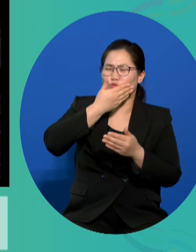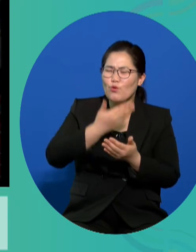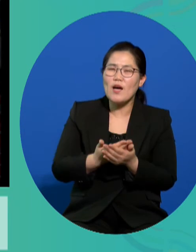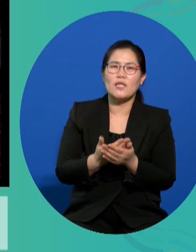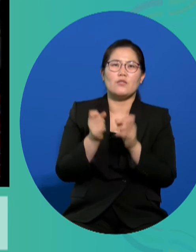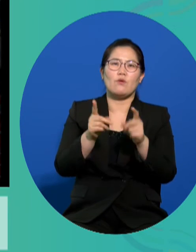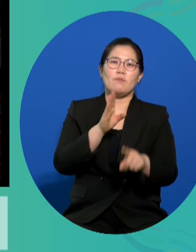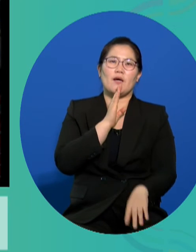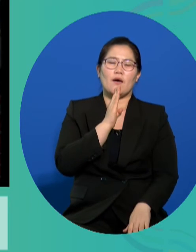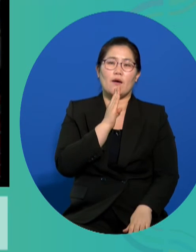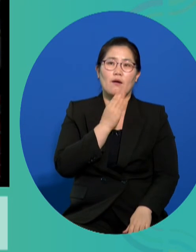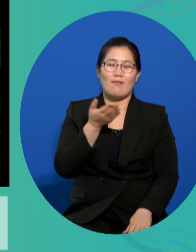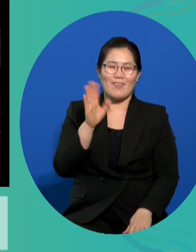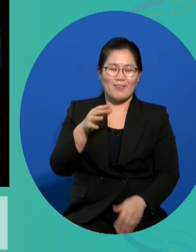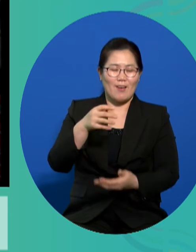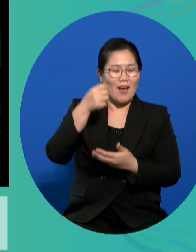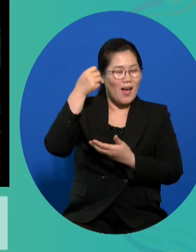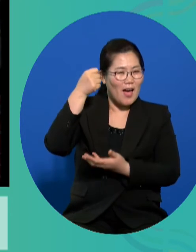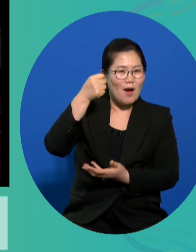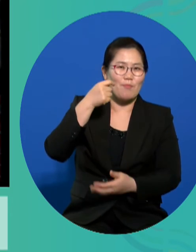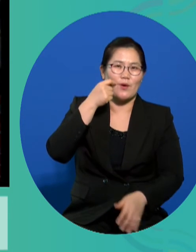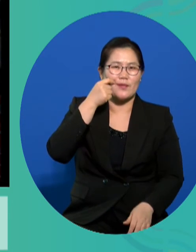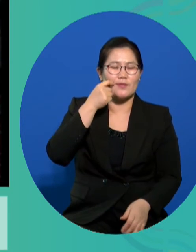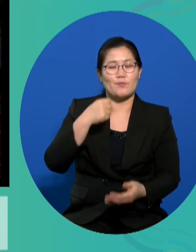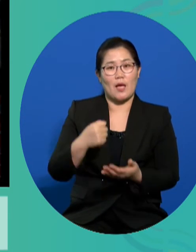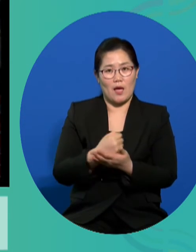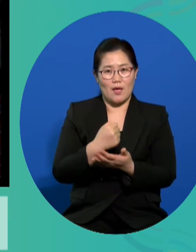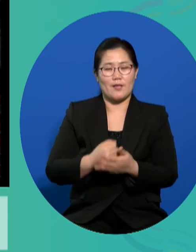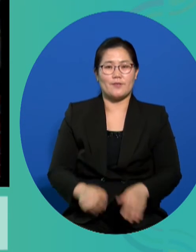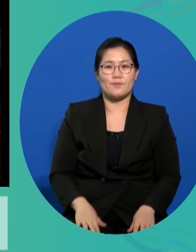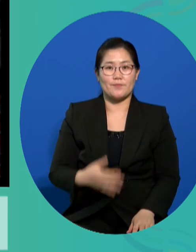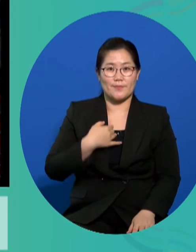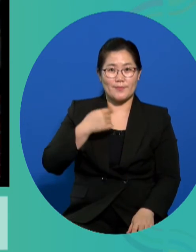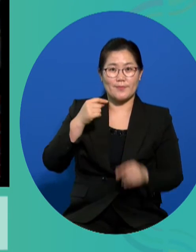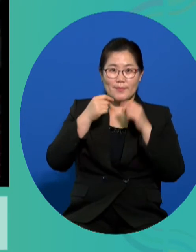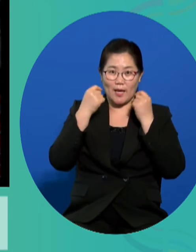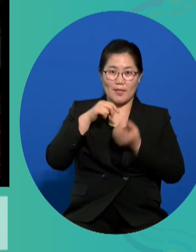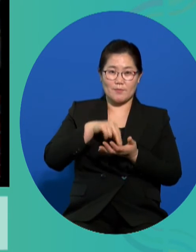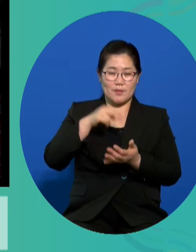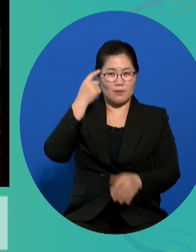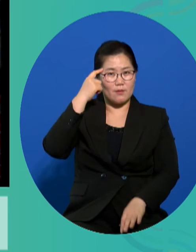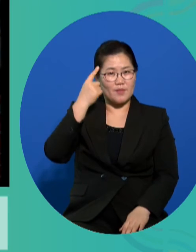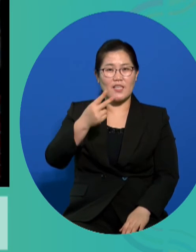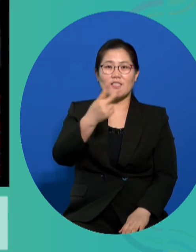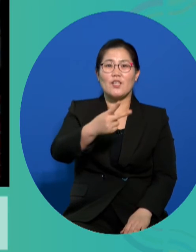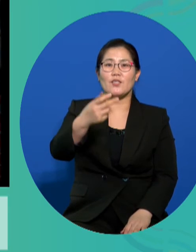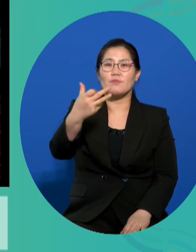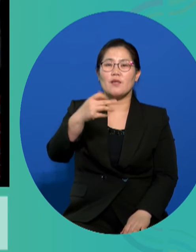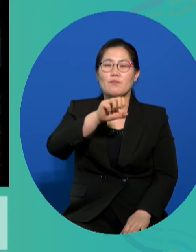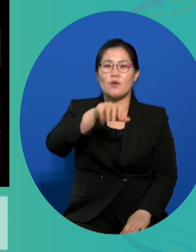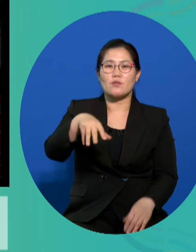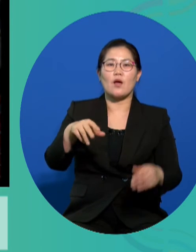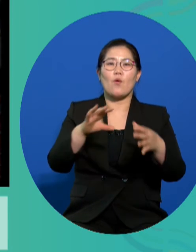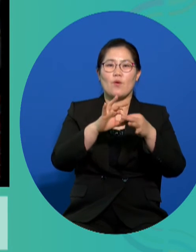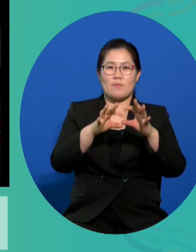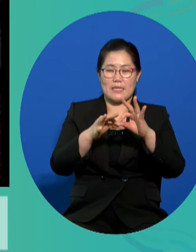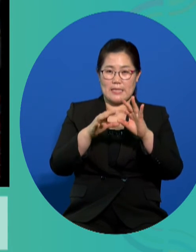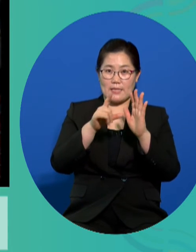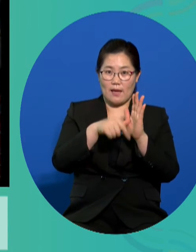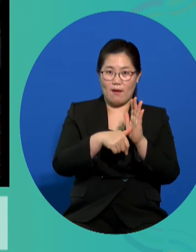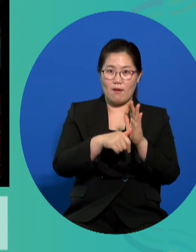더 활성화되지 않을까. 개인적으로 생각하는 거는 이제 그 저도 2018 평창 동계올림픽 때